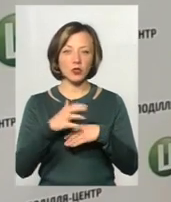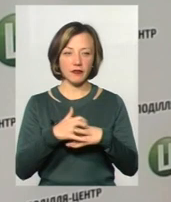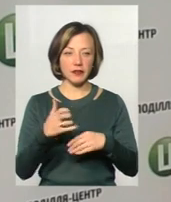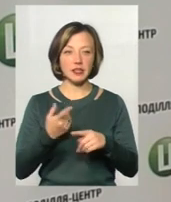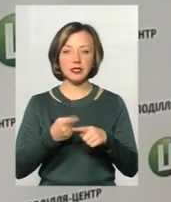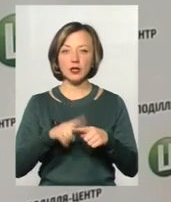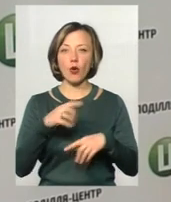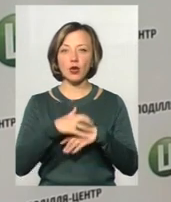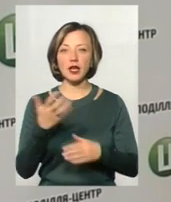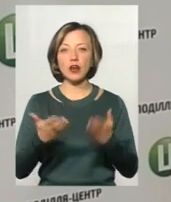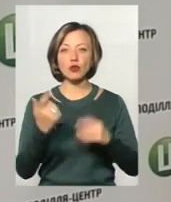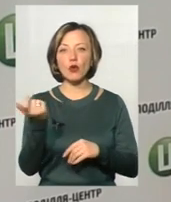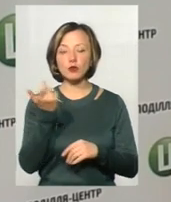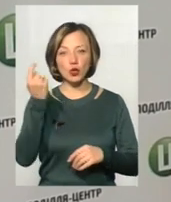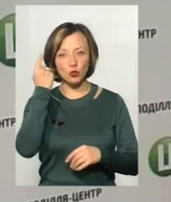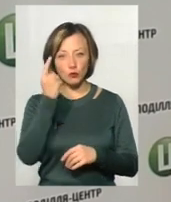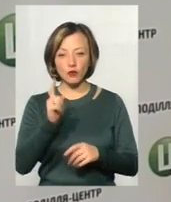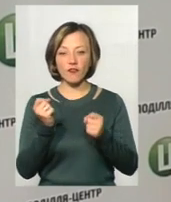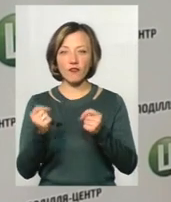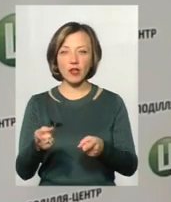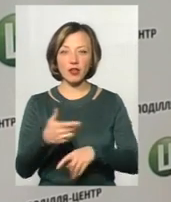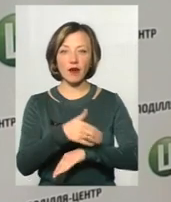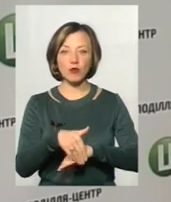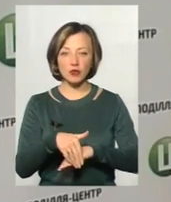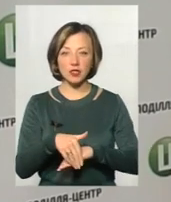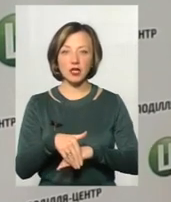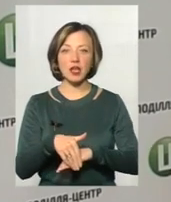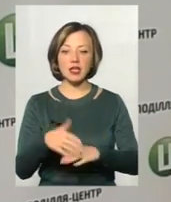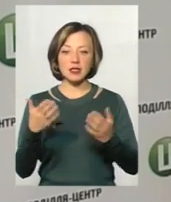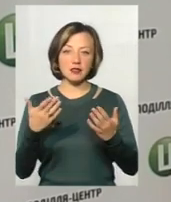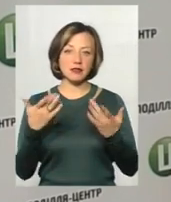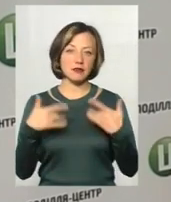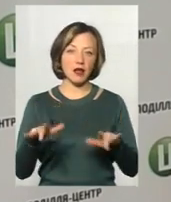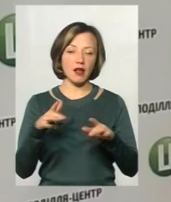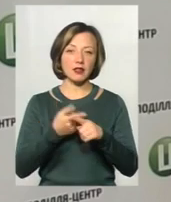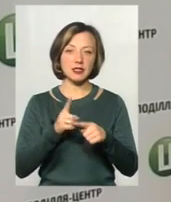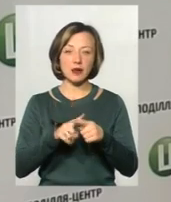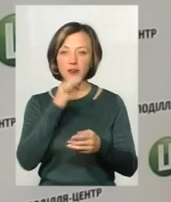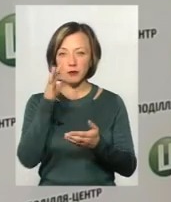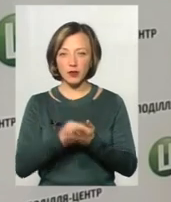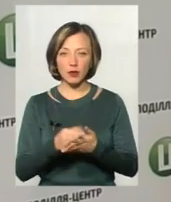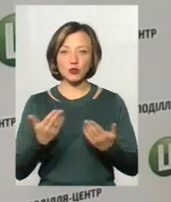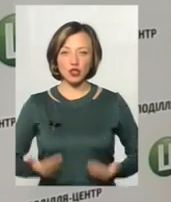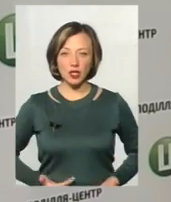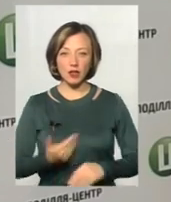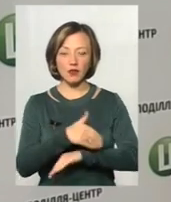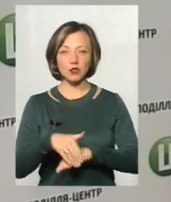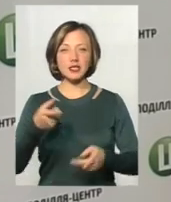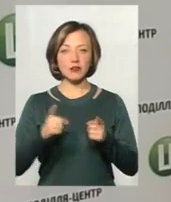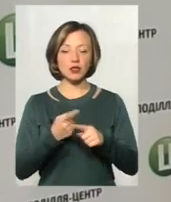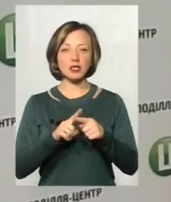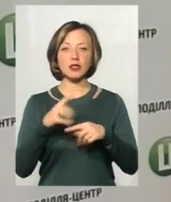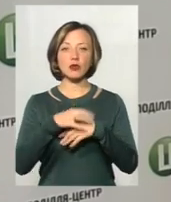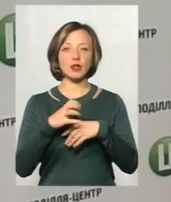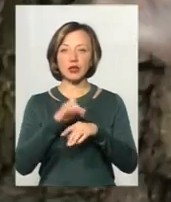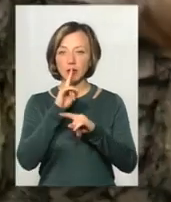якщо господарі їхні думають, що вони викинули на вулицю, вони зняли з себе відповідальність і вони будуть жити на вулиці, звісно, ці коти не